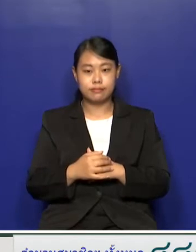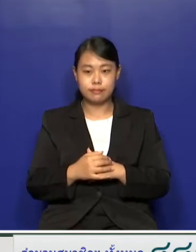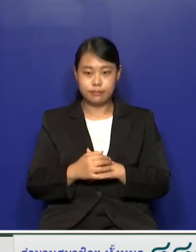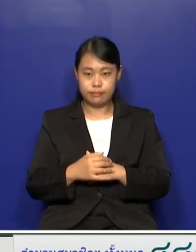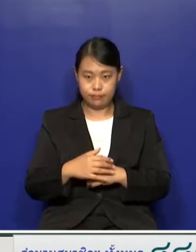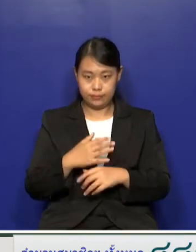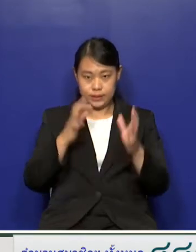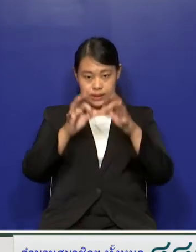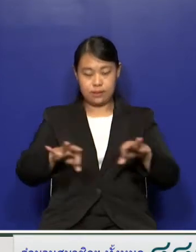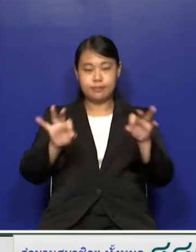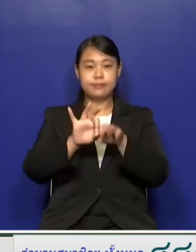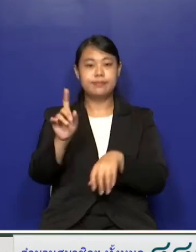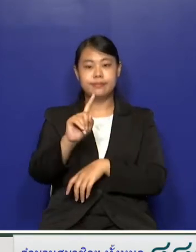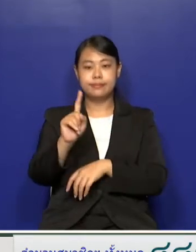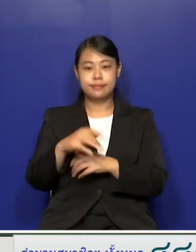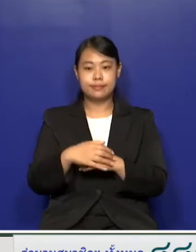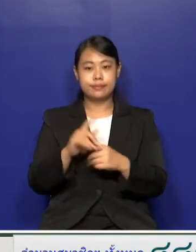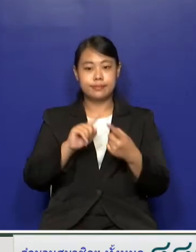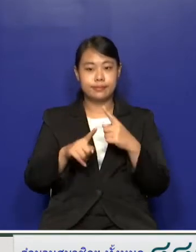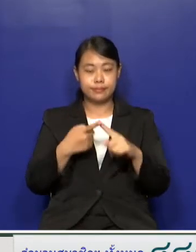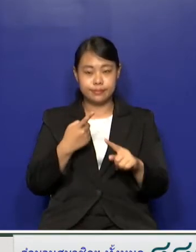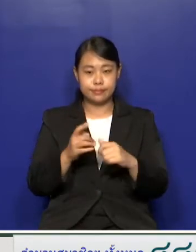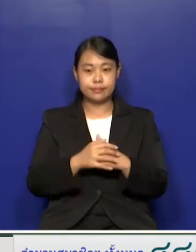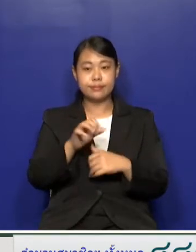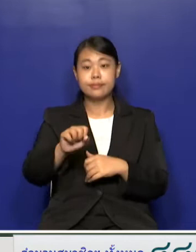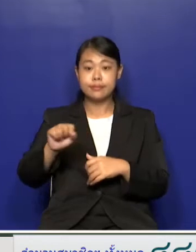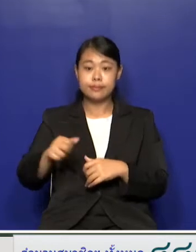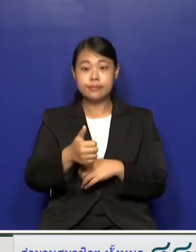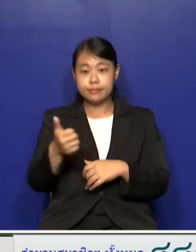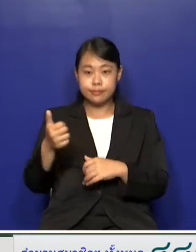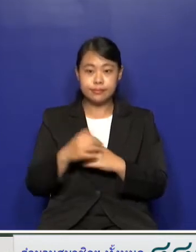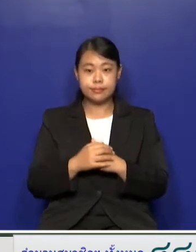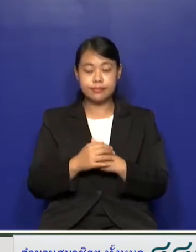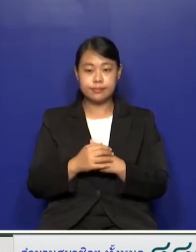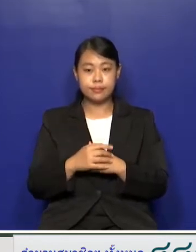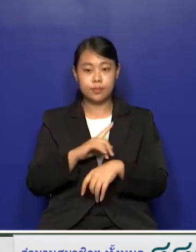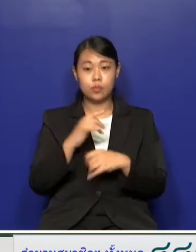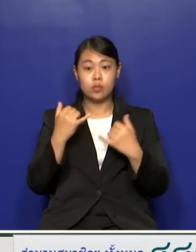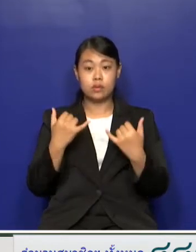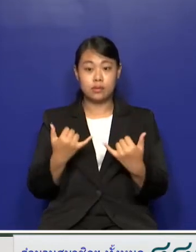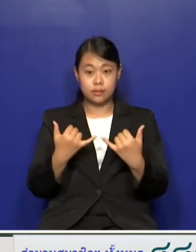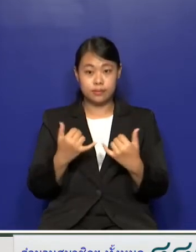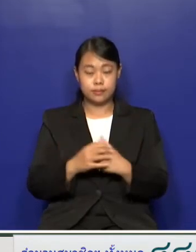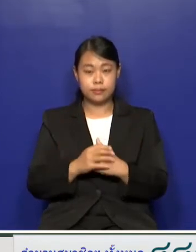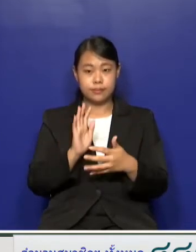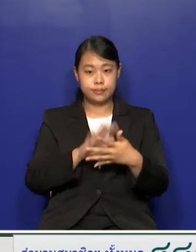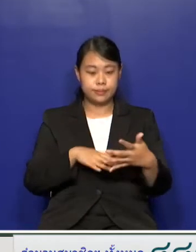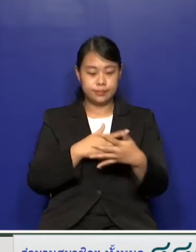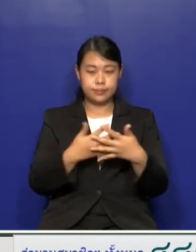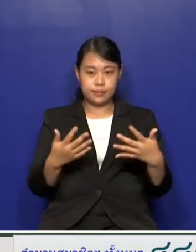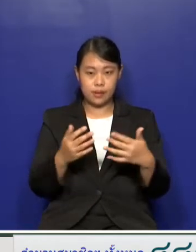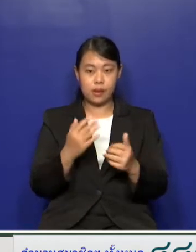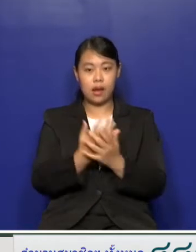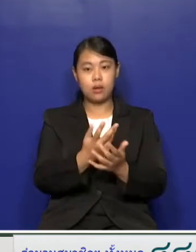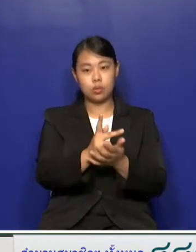สำคัญมากก็คือเหมือนกับเพื่อนสมาชิกด้วยกันว่าวันนี้ตามแผนเงินกู้ 1ล้านบาท